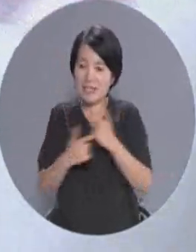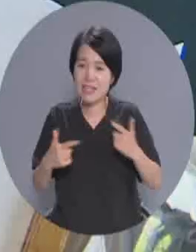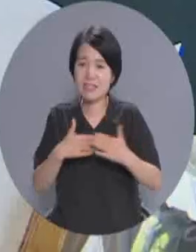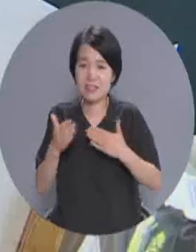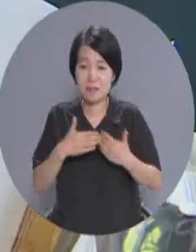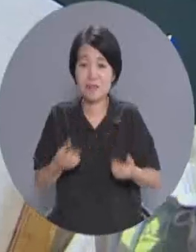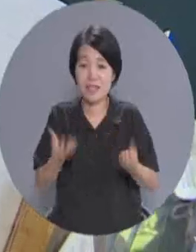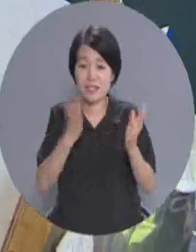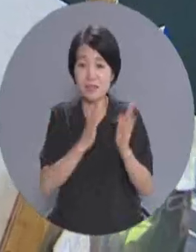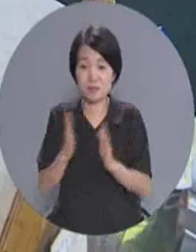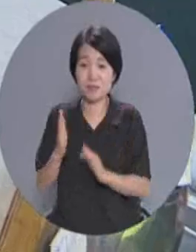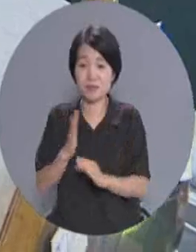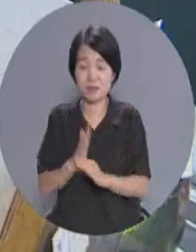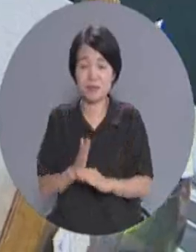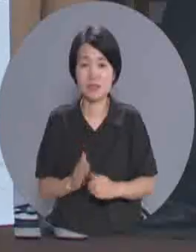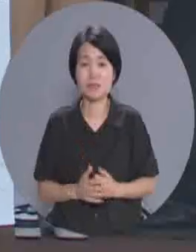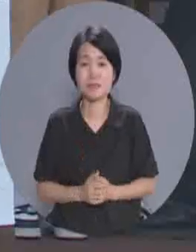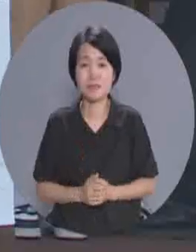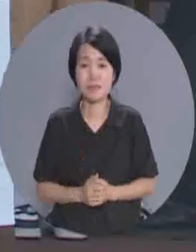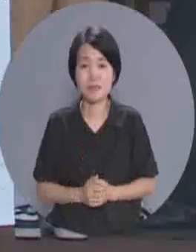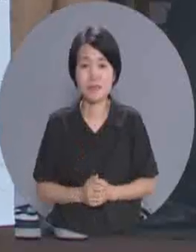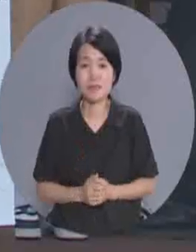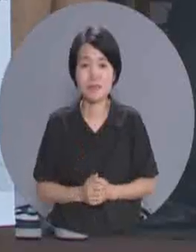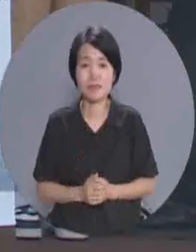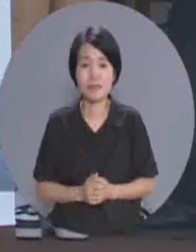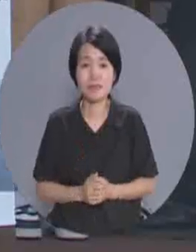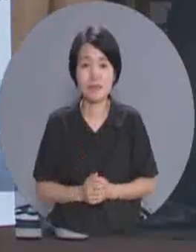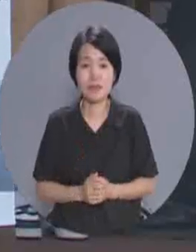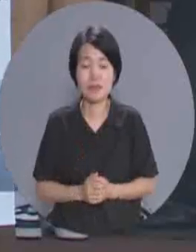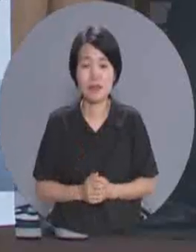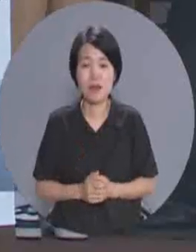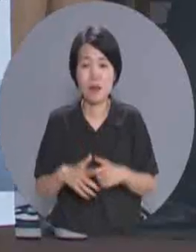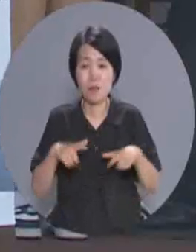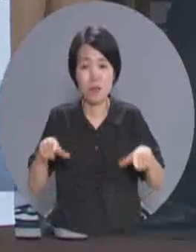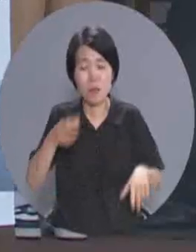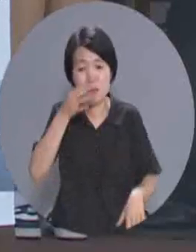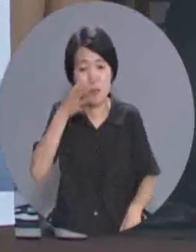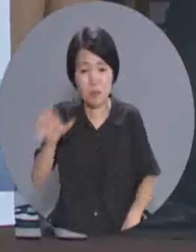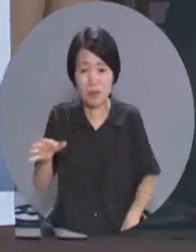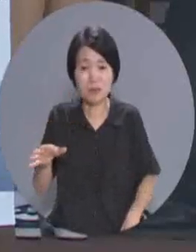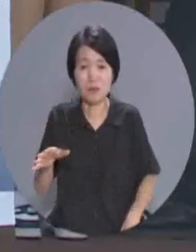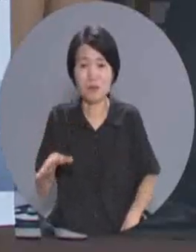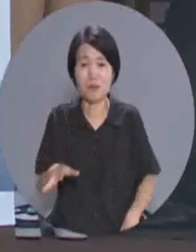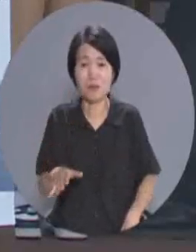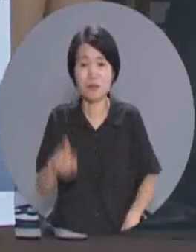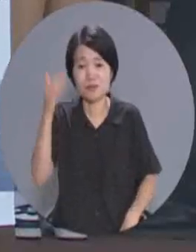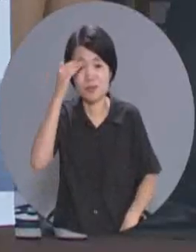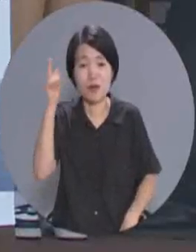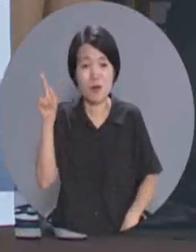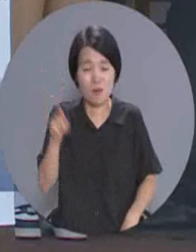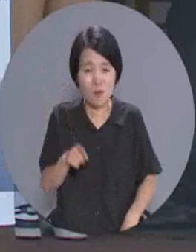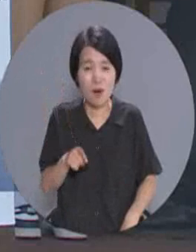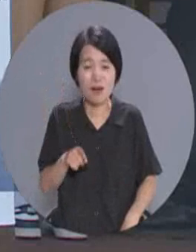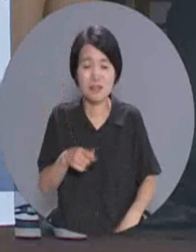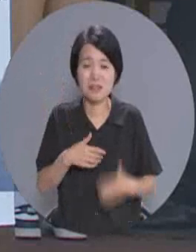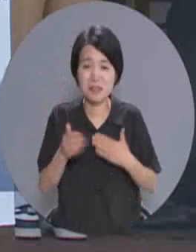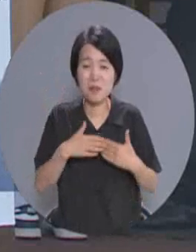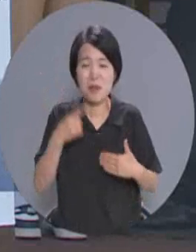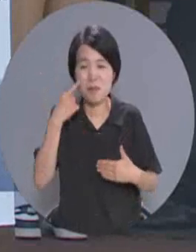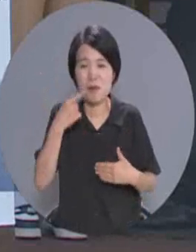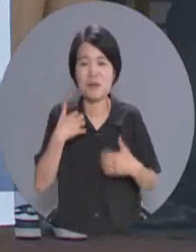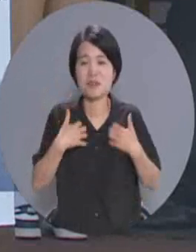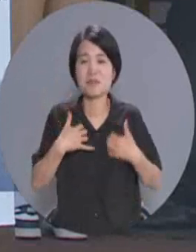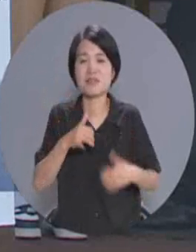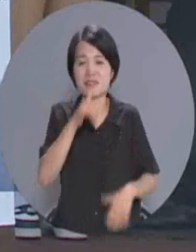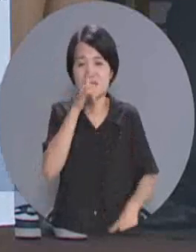체험 행사들도 마련됐습니다. 이런 거 평소에는 잘 못해가지고 와가지고 이런 거 해보는 것도